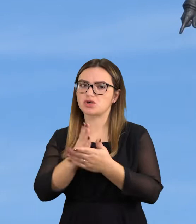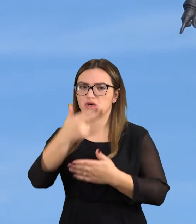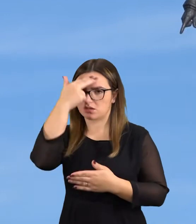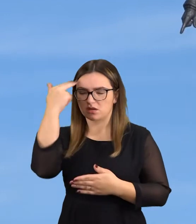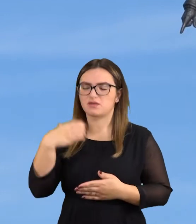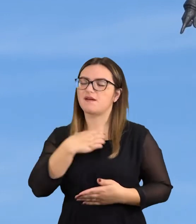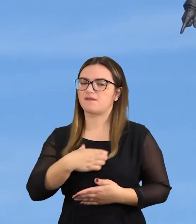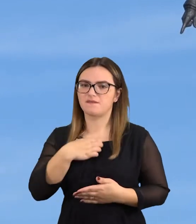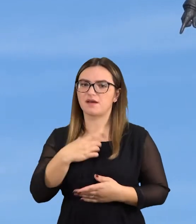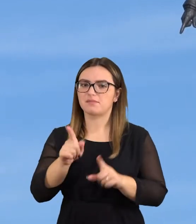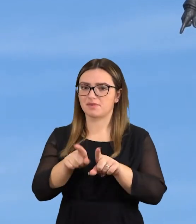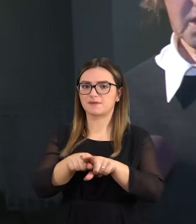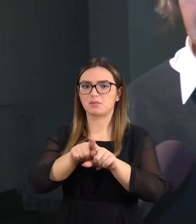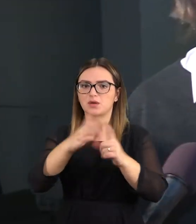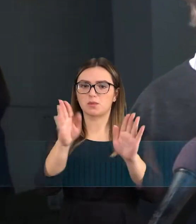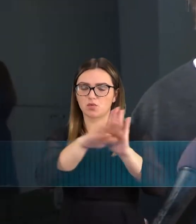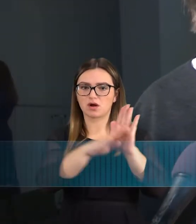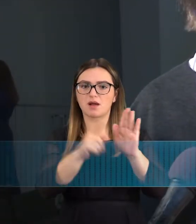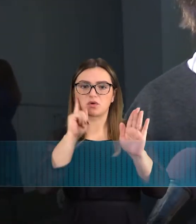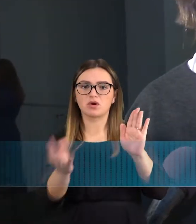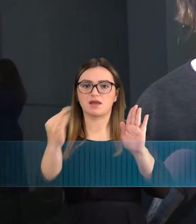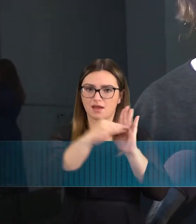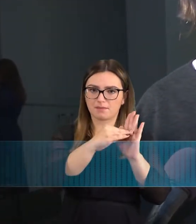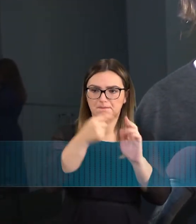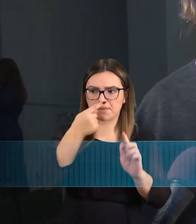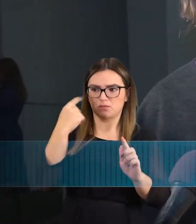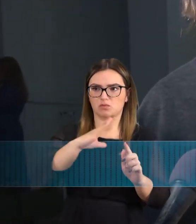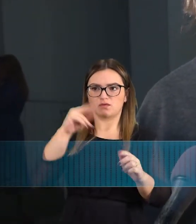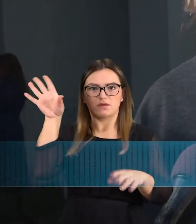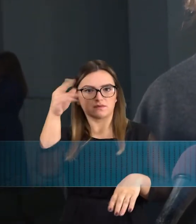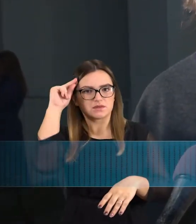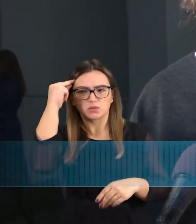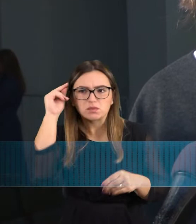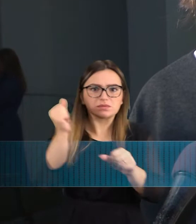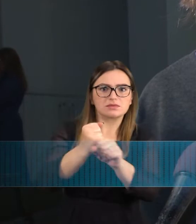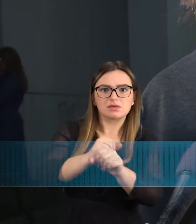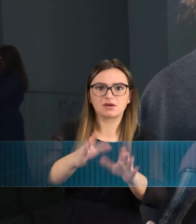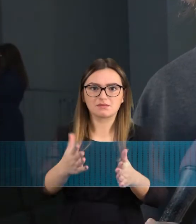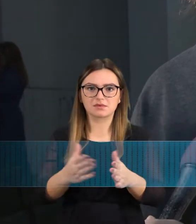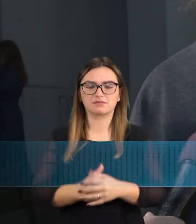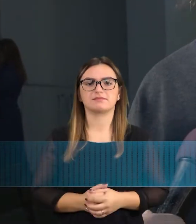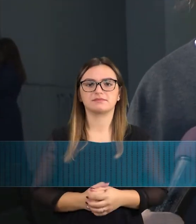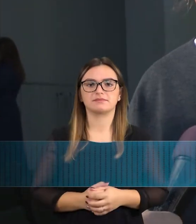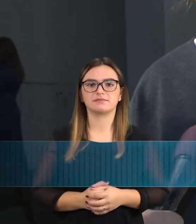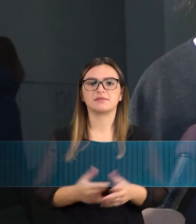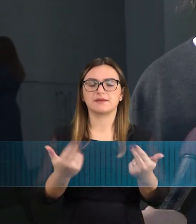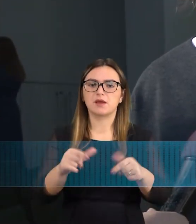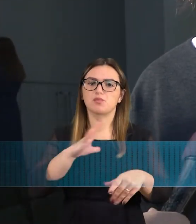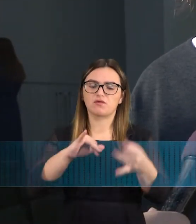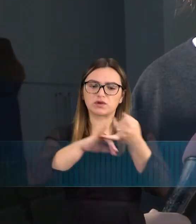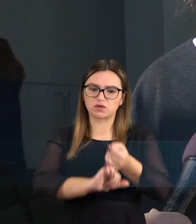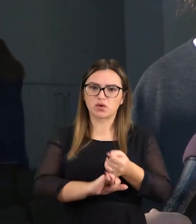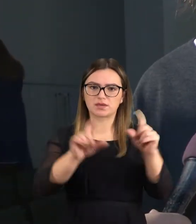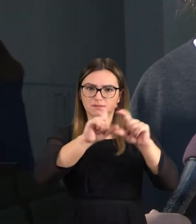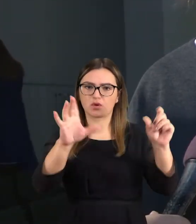programoje, susirūpinta vos prieš metus. Čia irgi galbūt būtų visa istorija. Žinau, kad buvo prašoma dėl metų steigęs ir istorijos institutas buvo